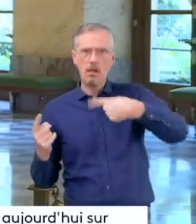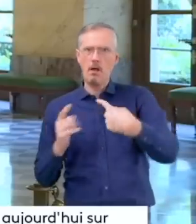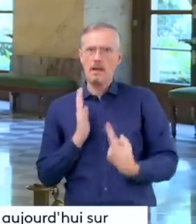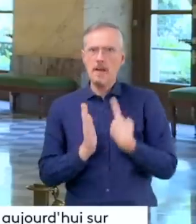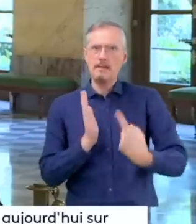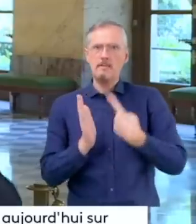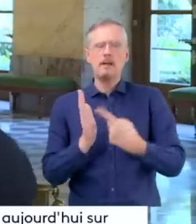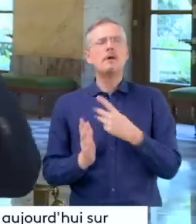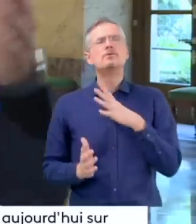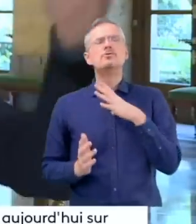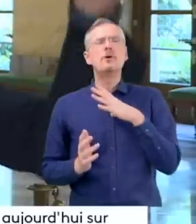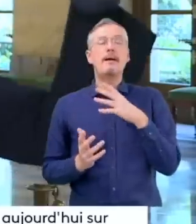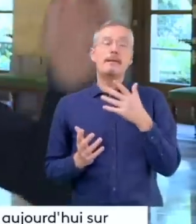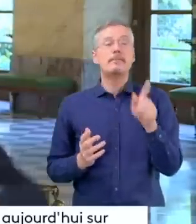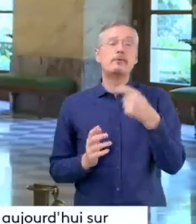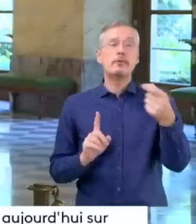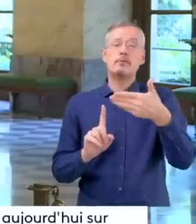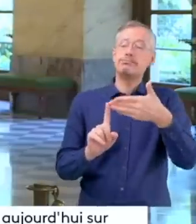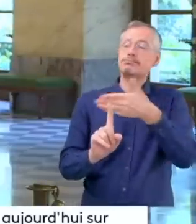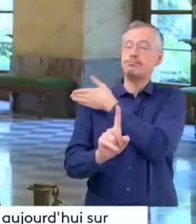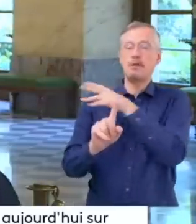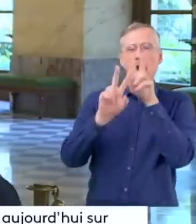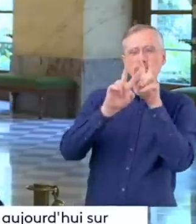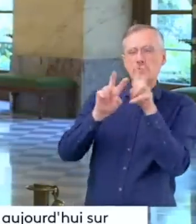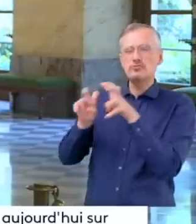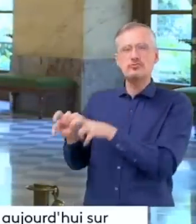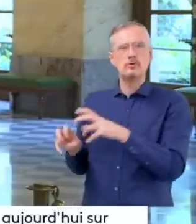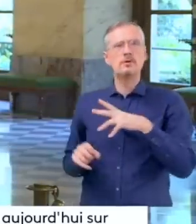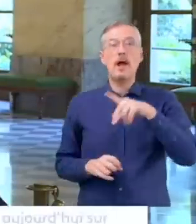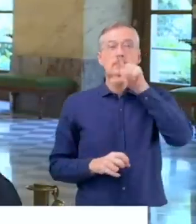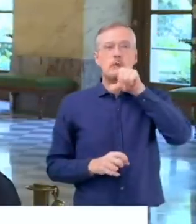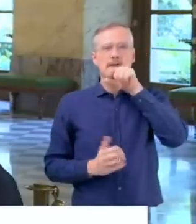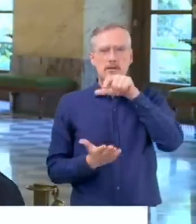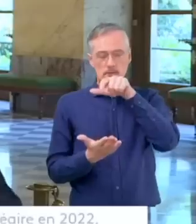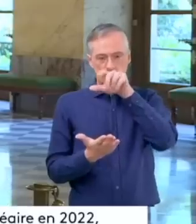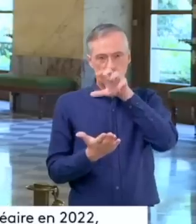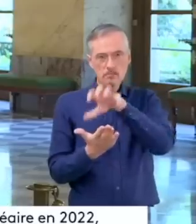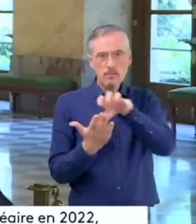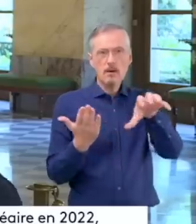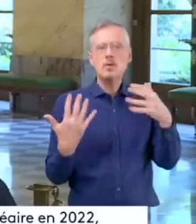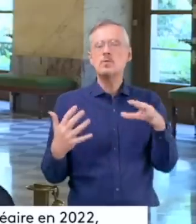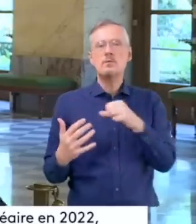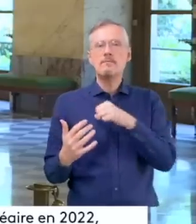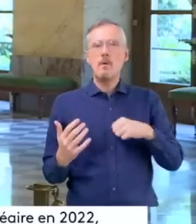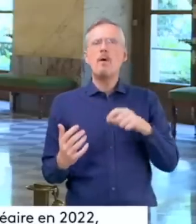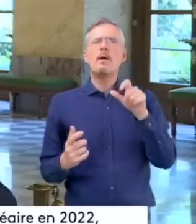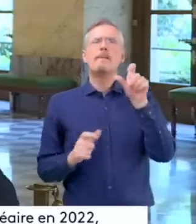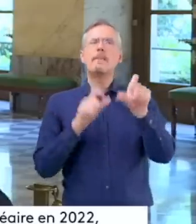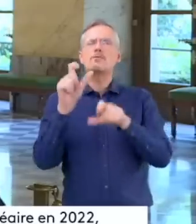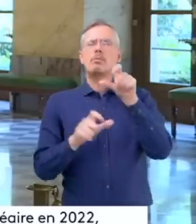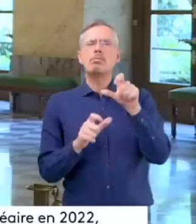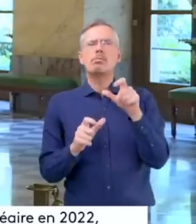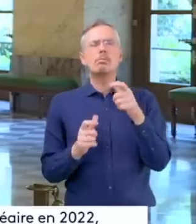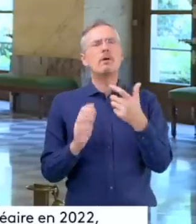avons retrouvé, du coup, on a fait des recherches et on a retrouvé de nombreux tweets. Il y en a un notamment dans lequel il compare deux photos de réfugiés africains